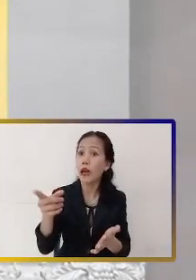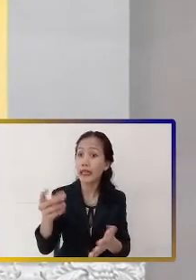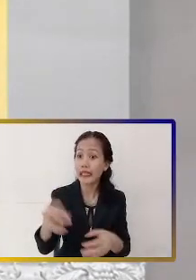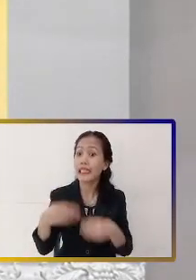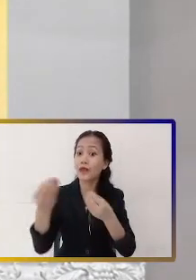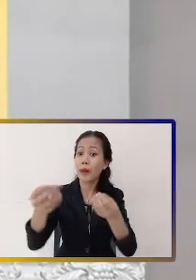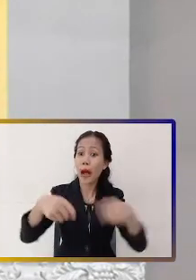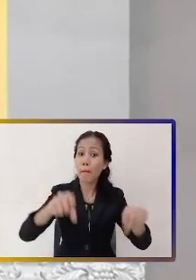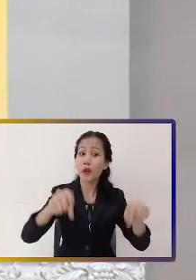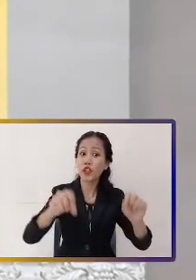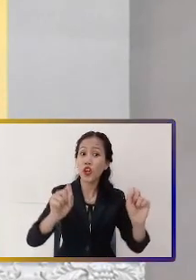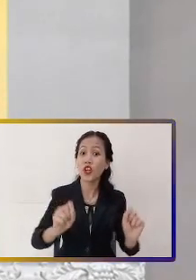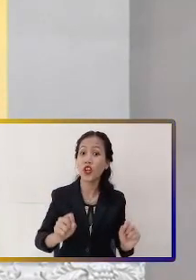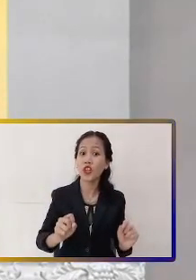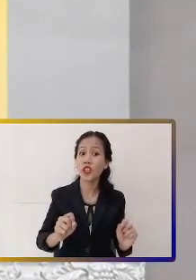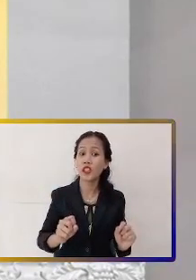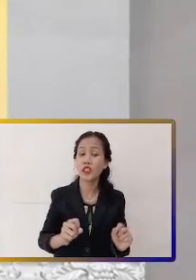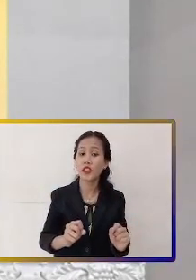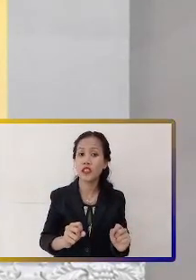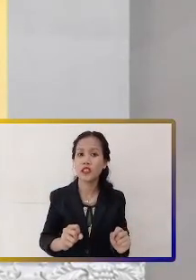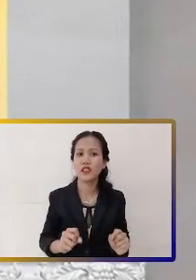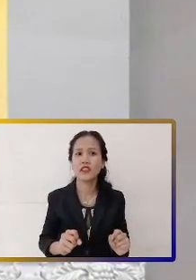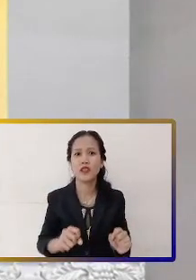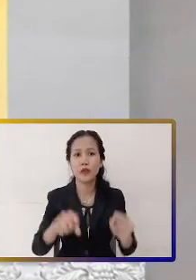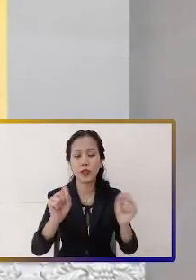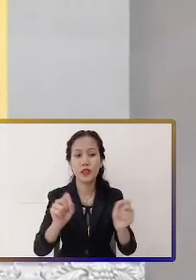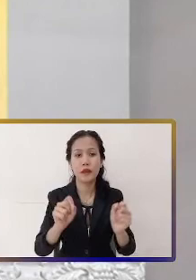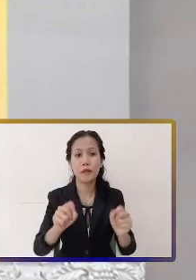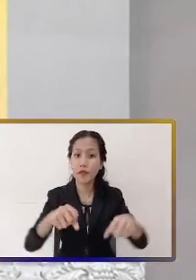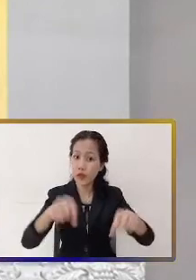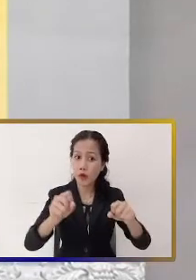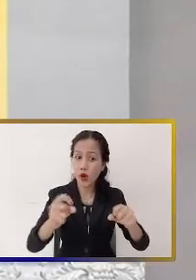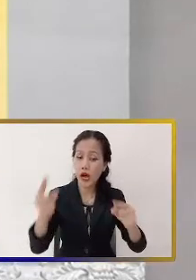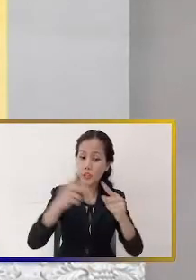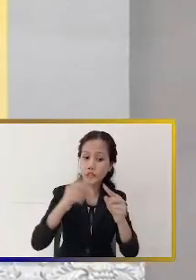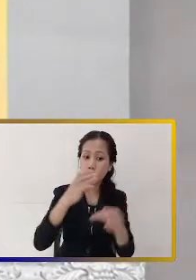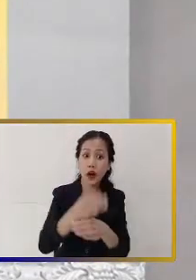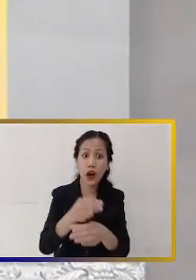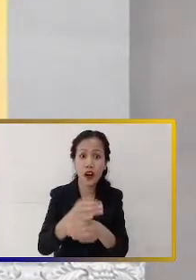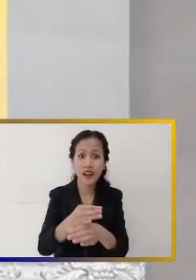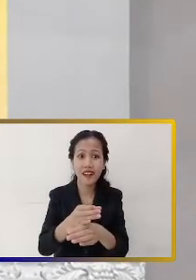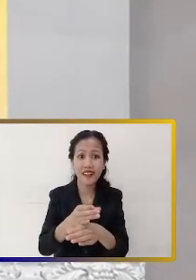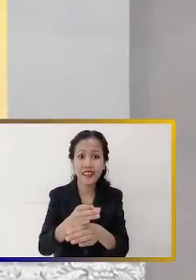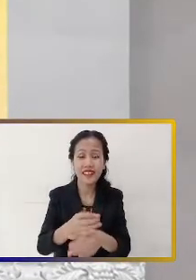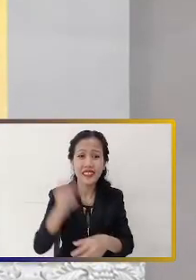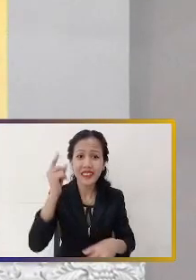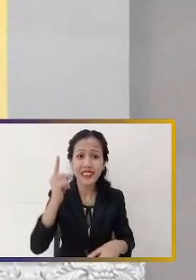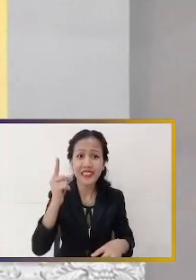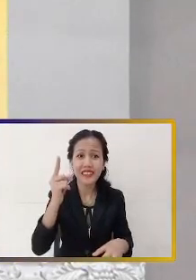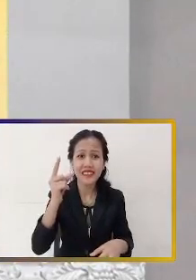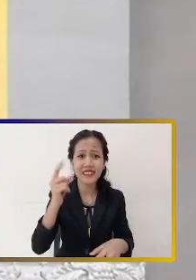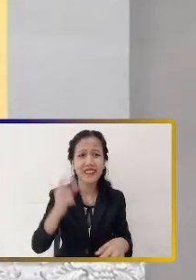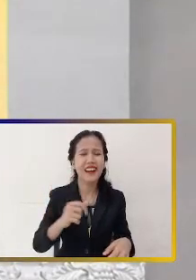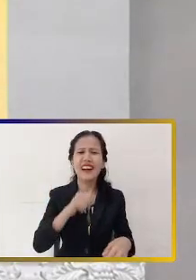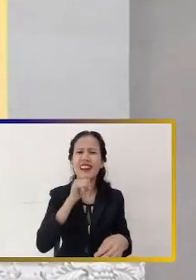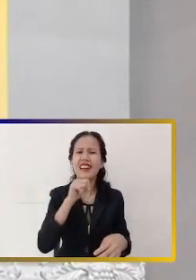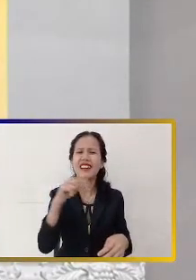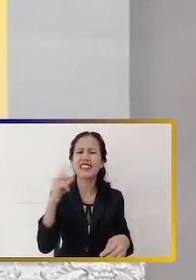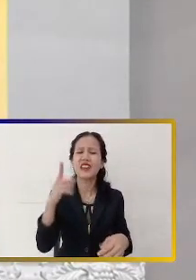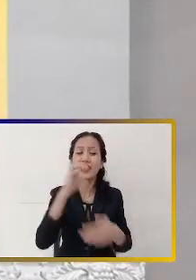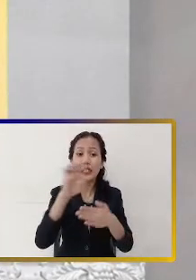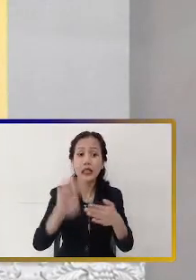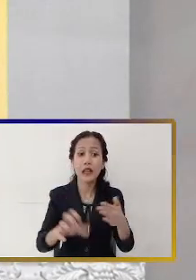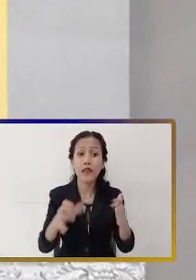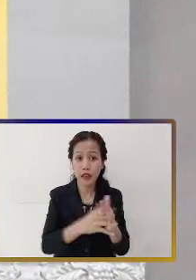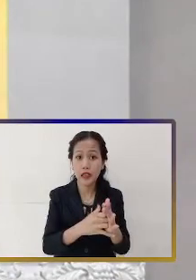motor. Hindi pa pala bisikleta, sa motor, pagkatapos sa motor, sabi ko, four wheels. Do you understand? Hindi po nagtapos doon sa unang binigay sa